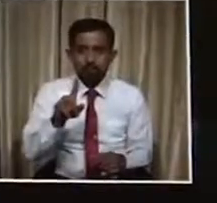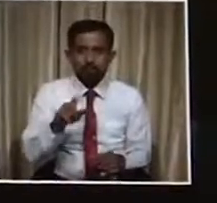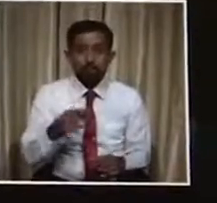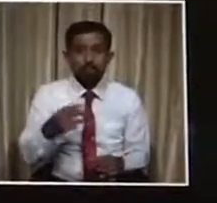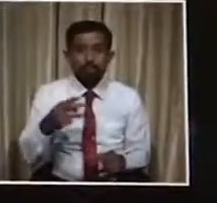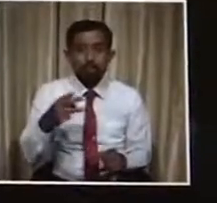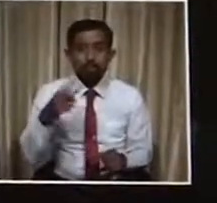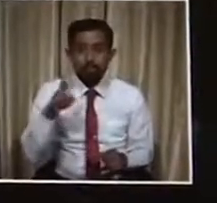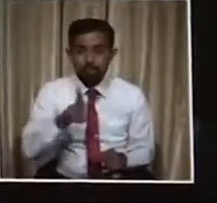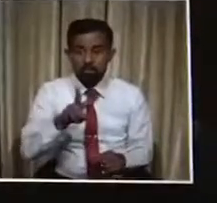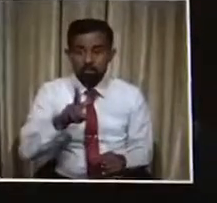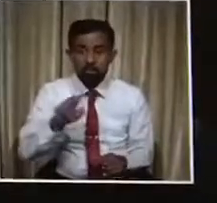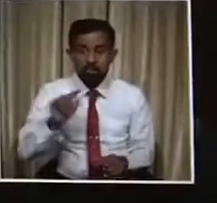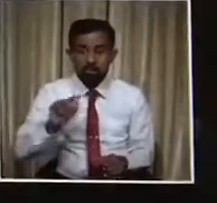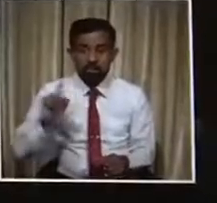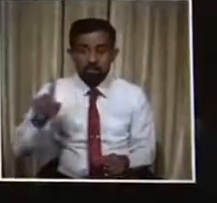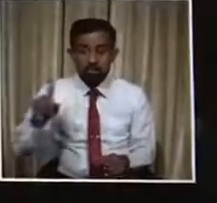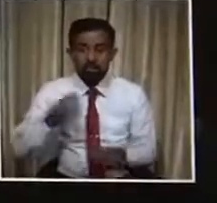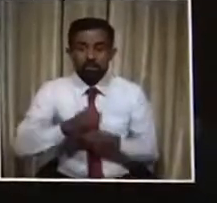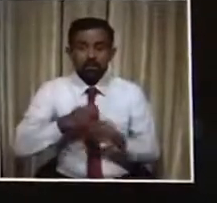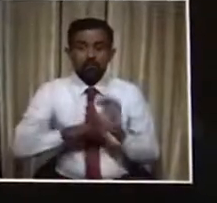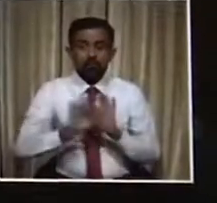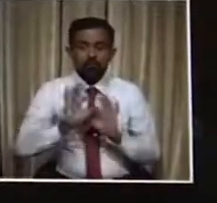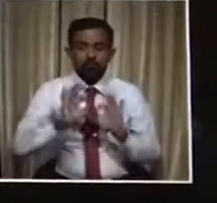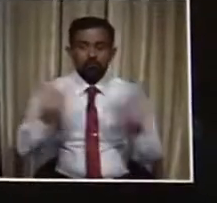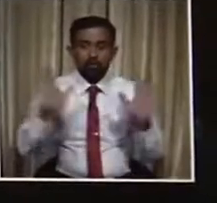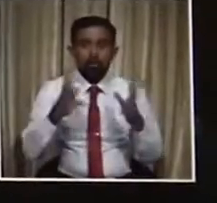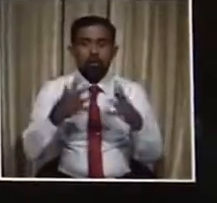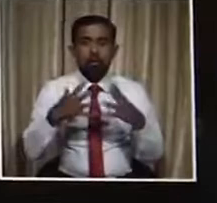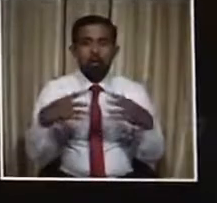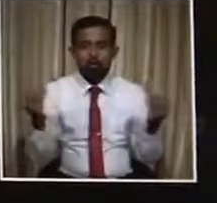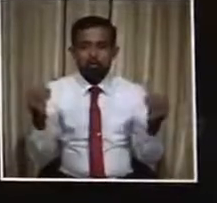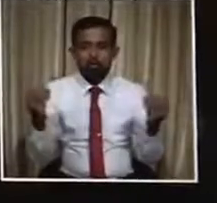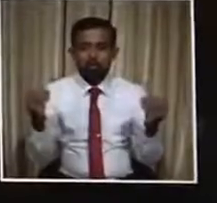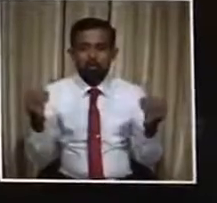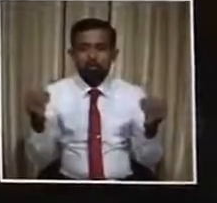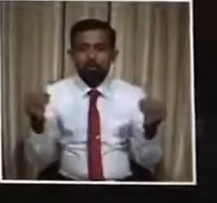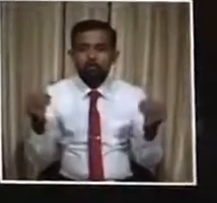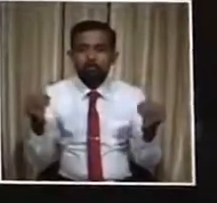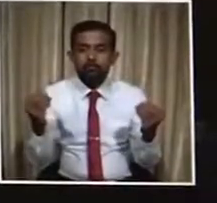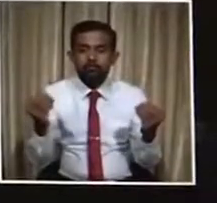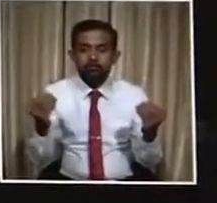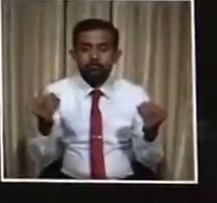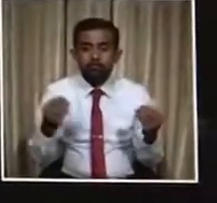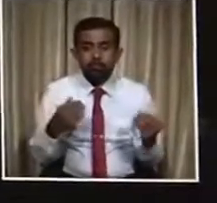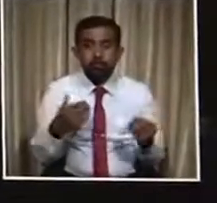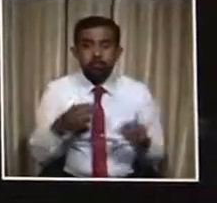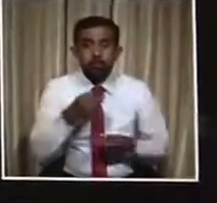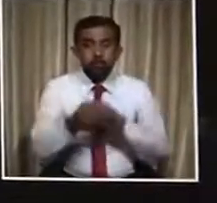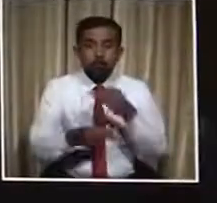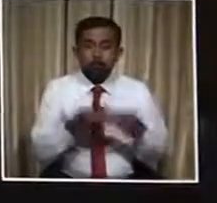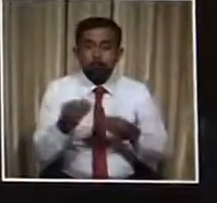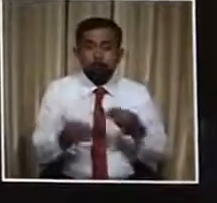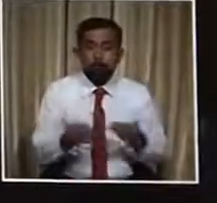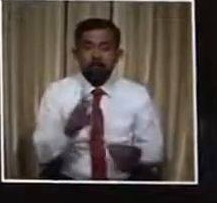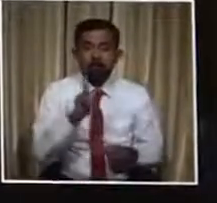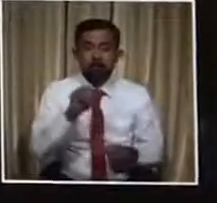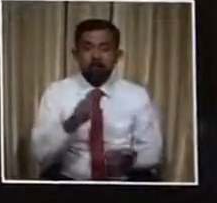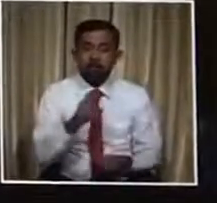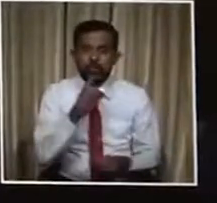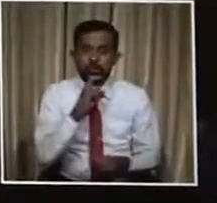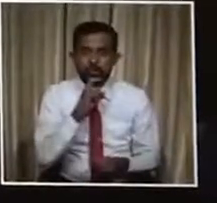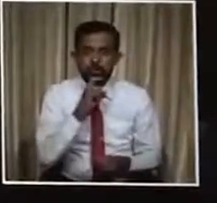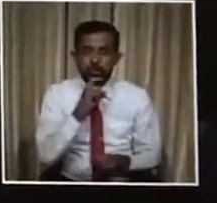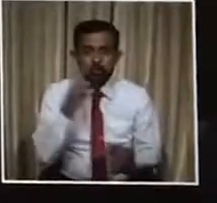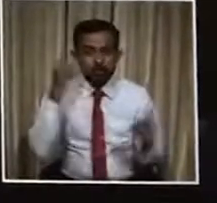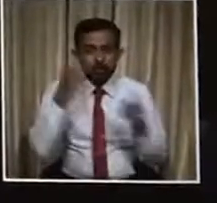2217(3)(7) என்ற இலக்க வர்த்தமானியை ரத்து செய்யுமாறு 20 பெருந்தோட்ட கம்பெனிகள் மேன்முறையீட்டு நீதிமன்றத்தை வழக்கு தொடர்ந்தார்கள். அந்த வழக்கினுடைய